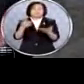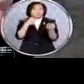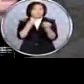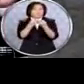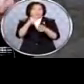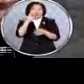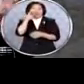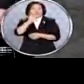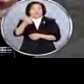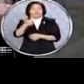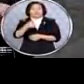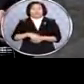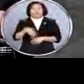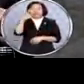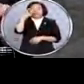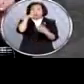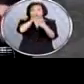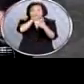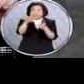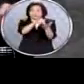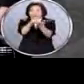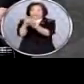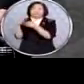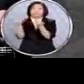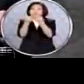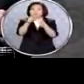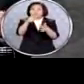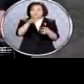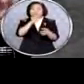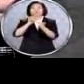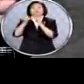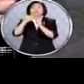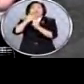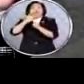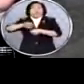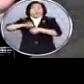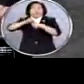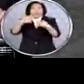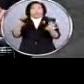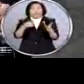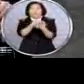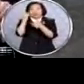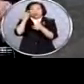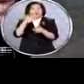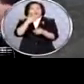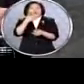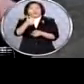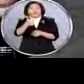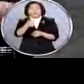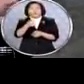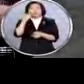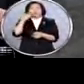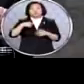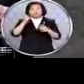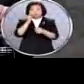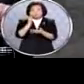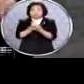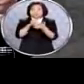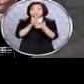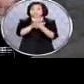况就是过度的膨胀那个社会福利，所以我当选之后我会召开财